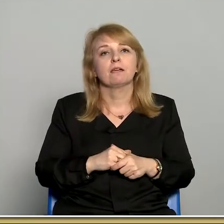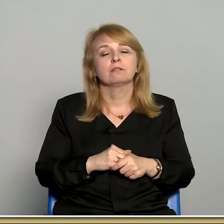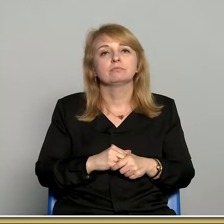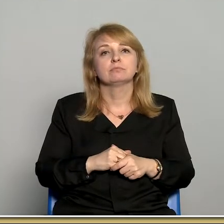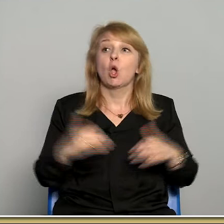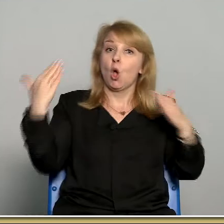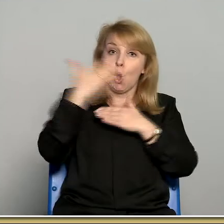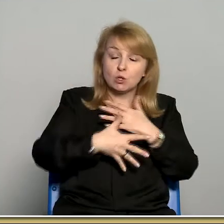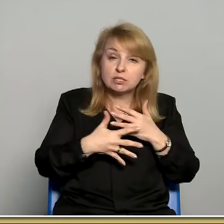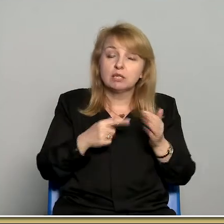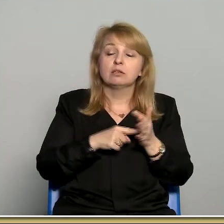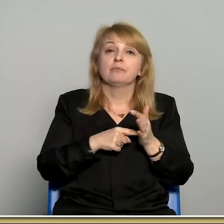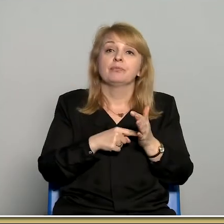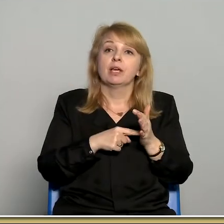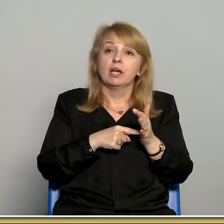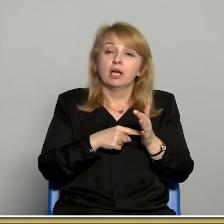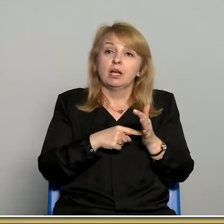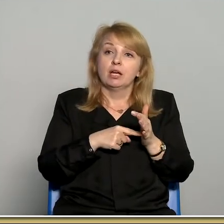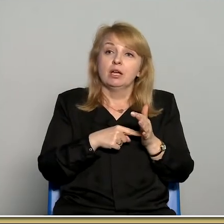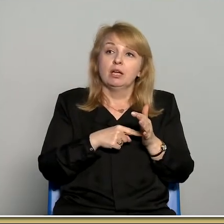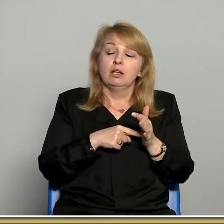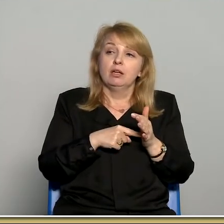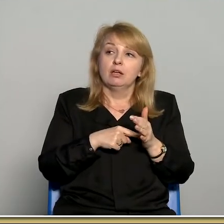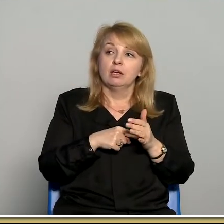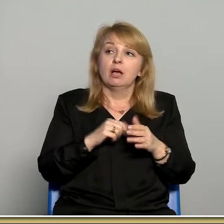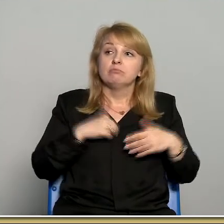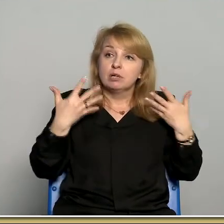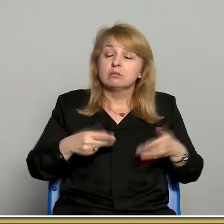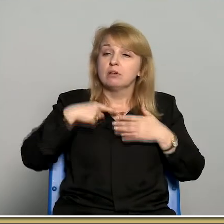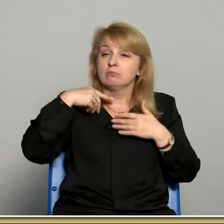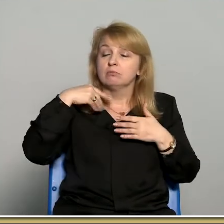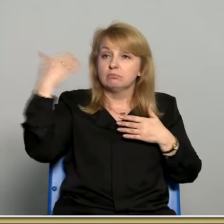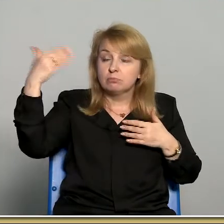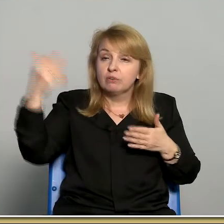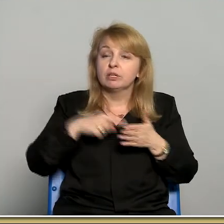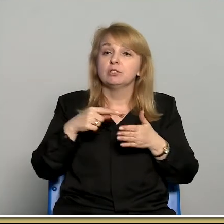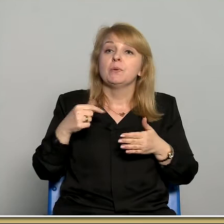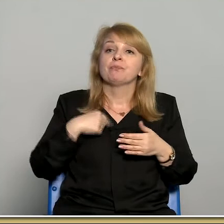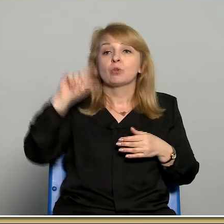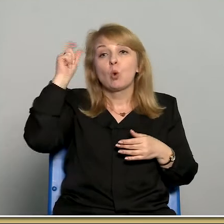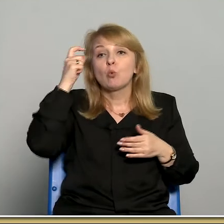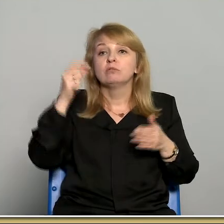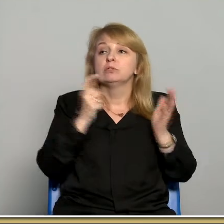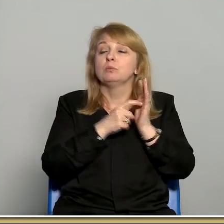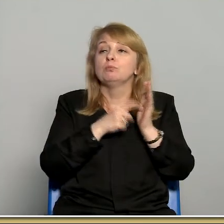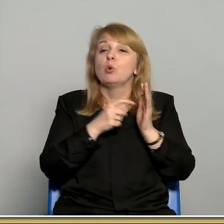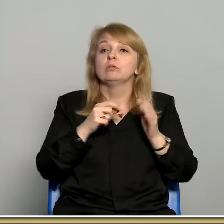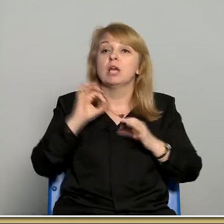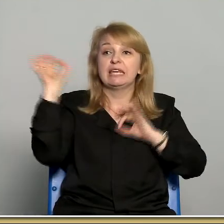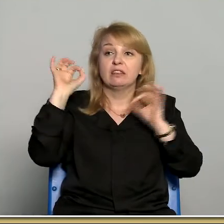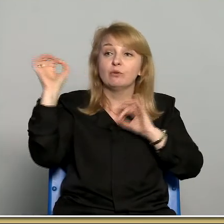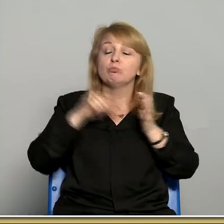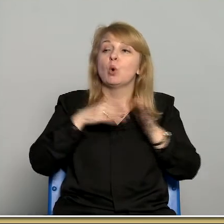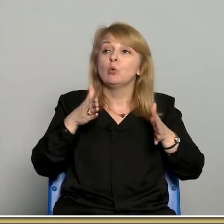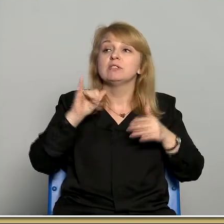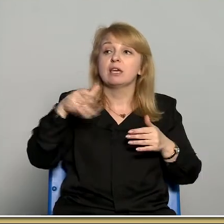I ostatnia rzecz, o której chciałem powiedzieć, o której już Państwu częściowo wspominałem, ale podkreślić główne punkty informacyjne w Warszawie na ulicy